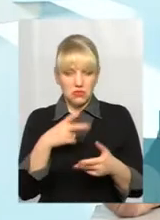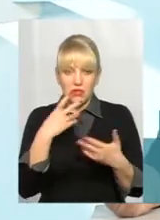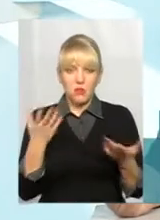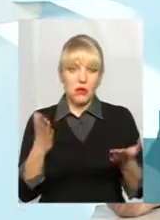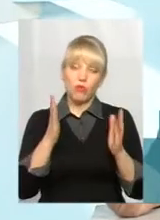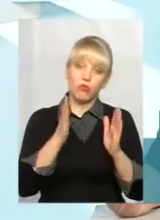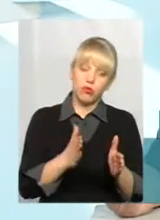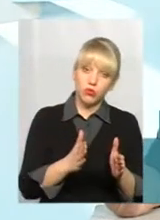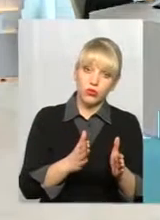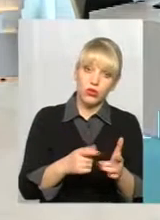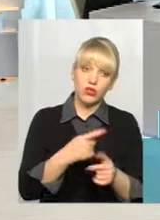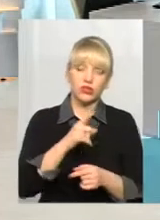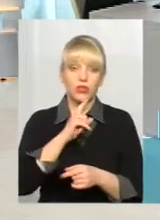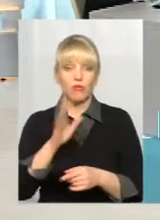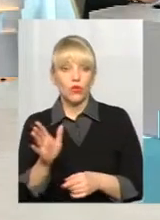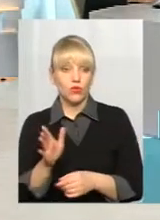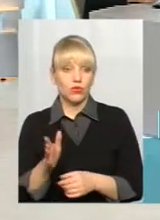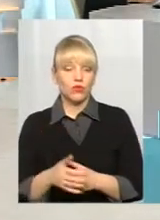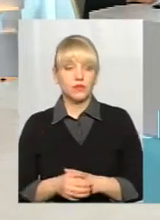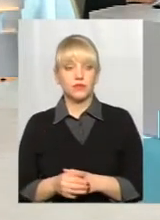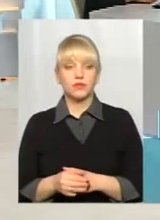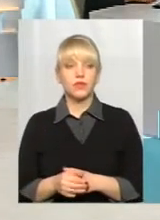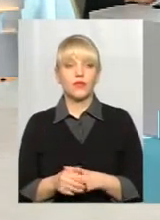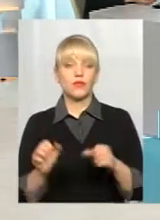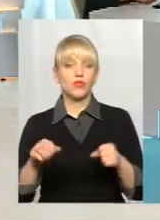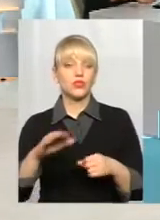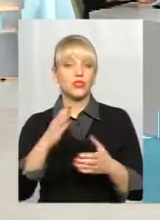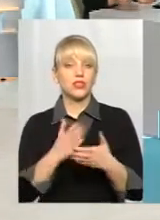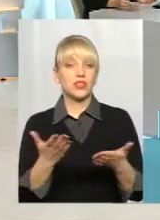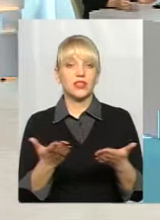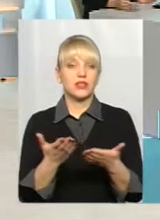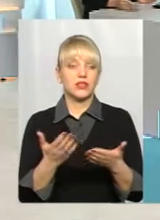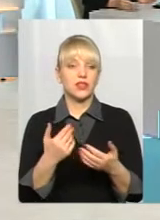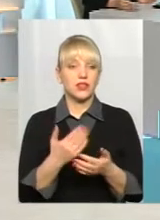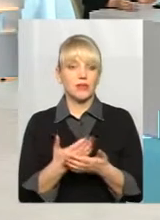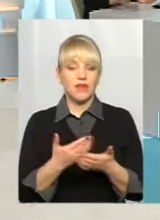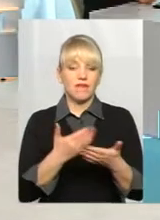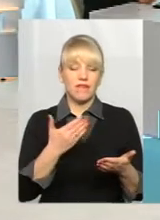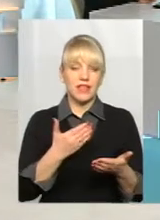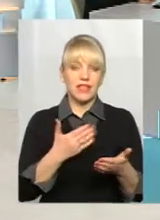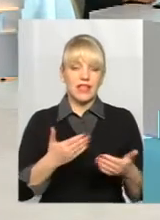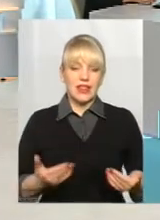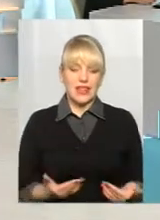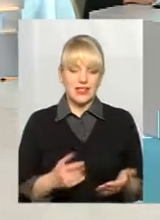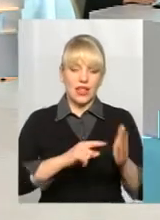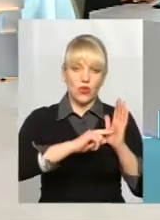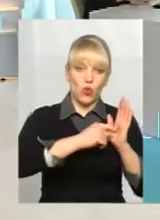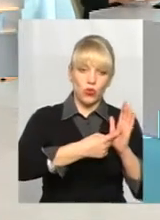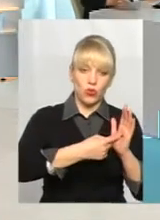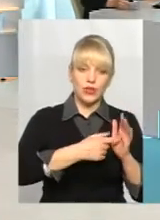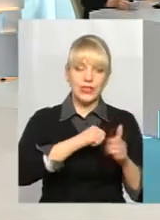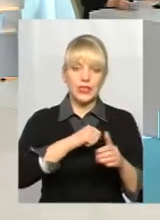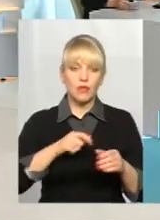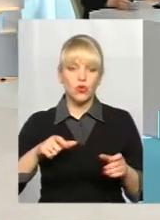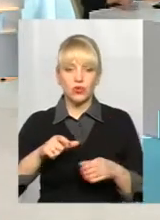чи не будуть. І, напевно, є так. Ще якісь, тобто від там населеного пункту сам автобан має на